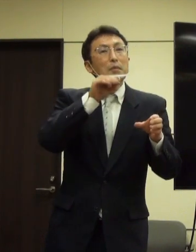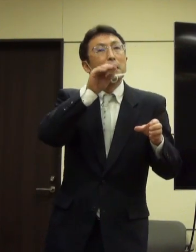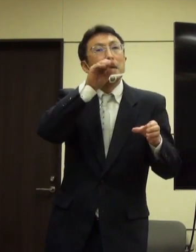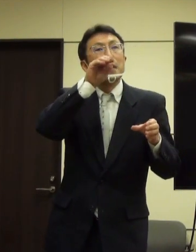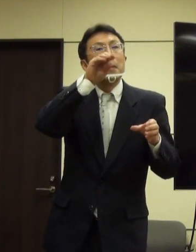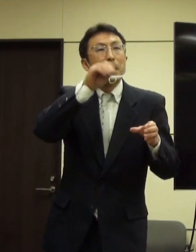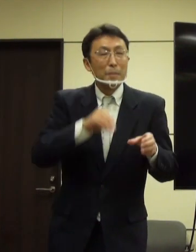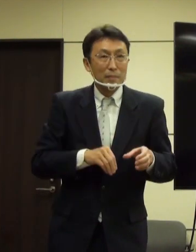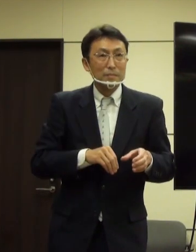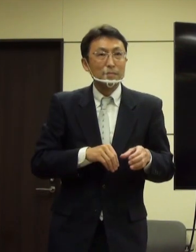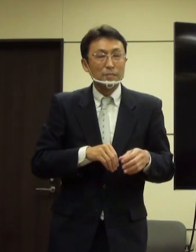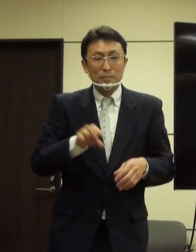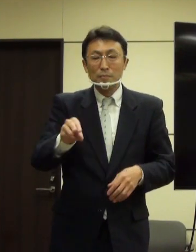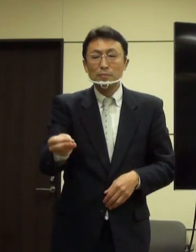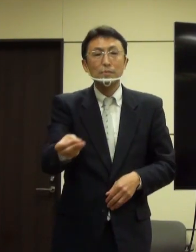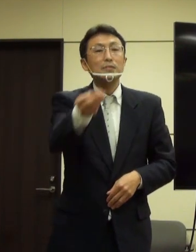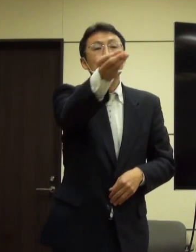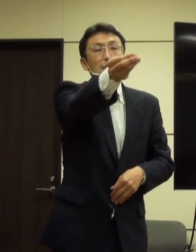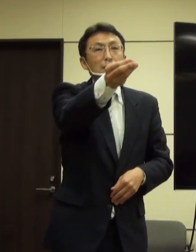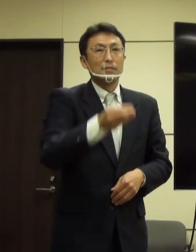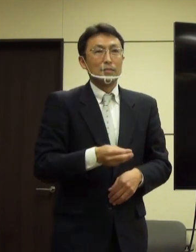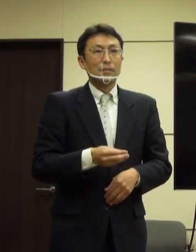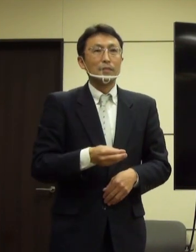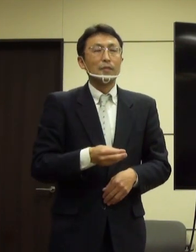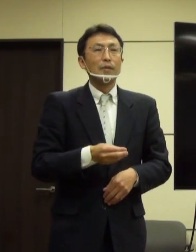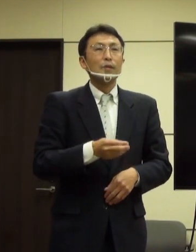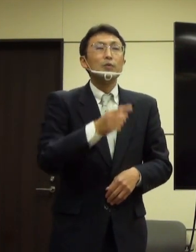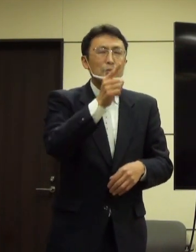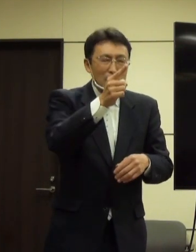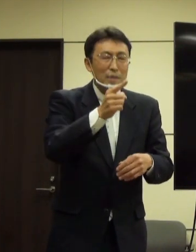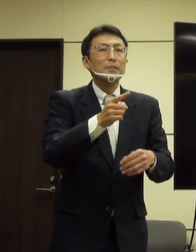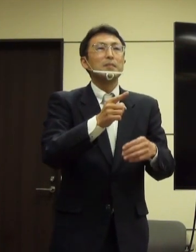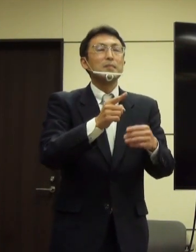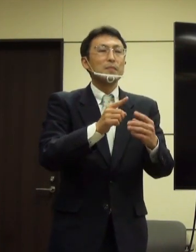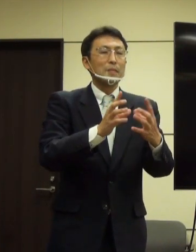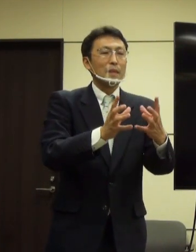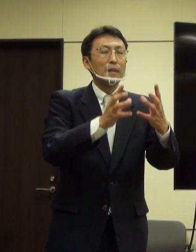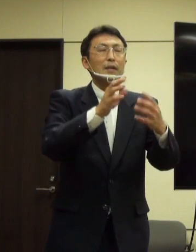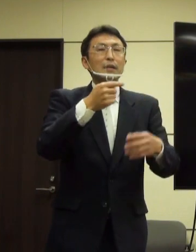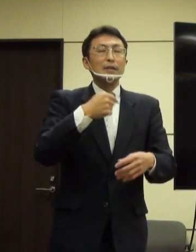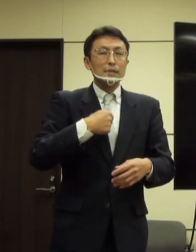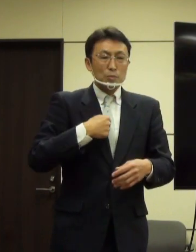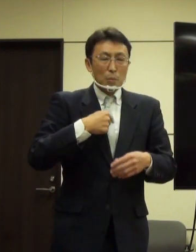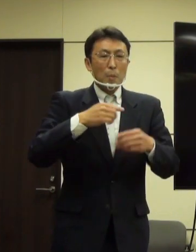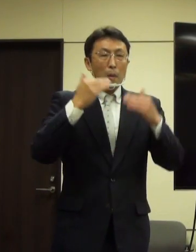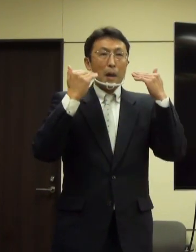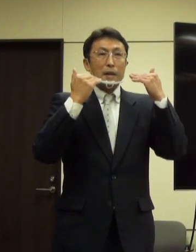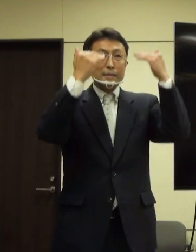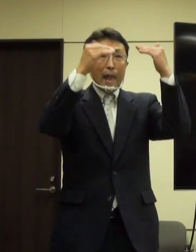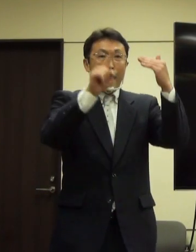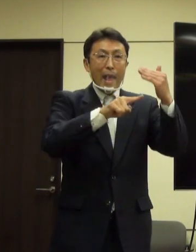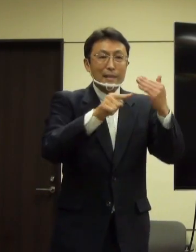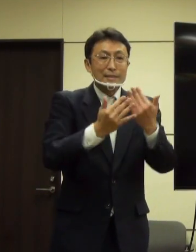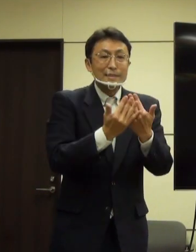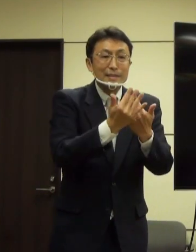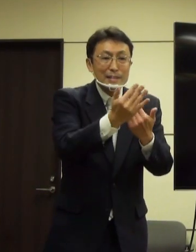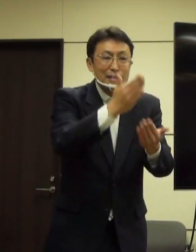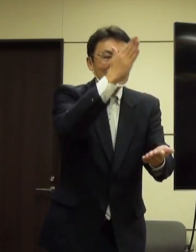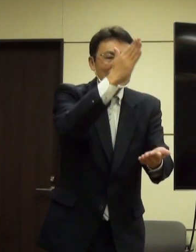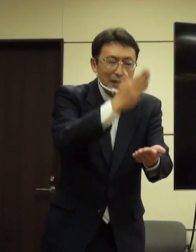は一緒に食べるとかまああの実用と我々成人式を止めたのも成人式自体が